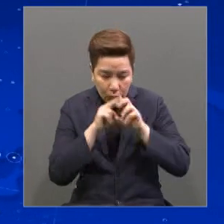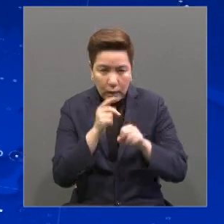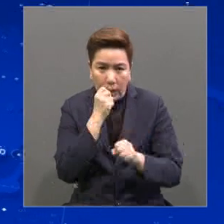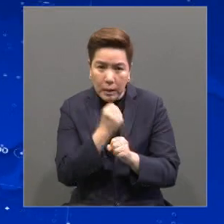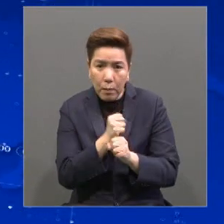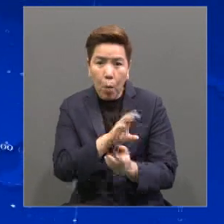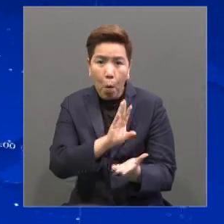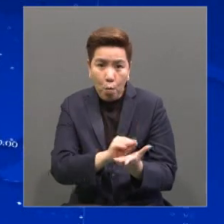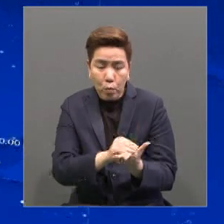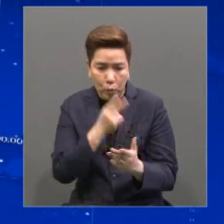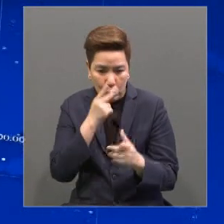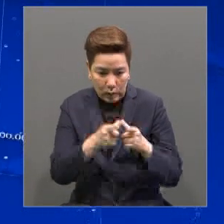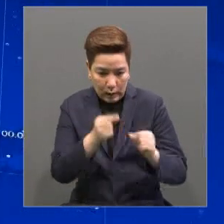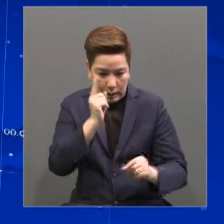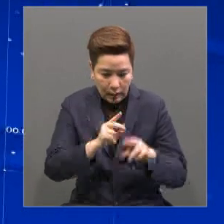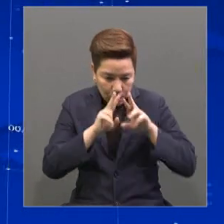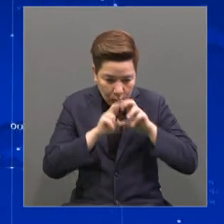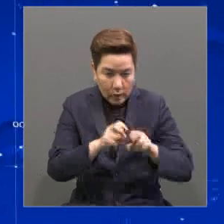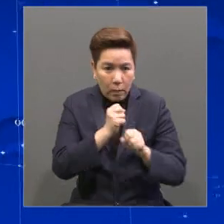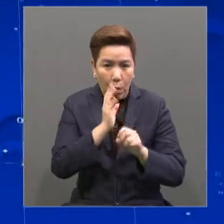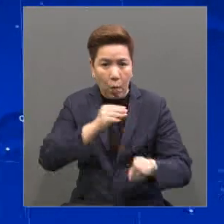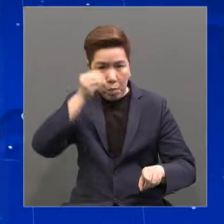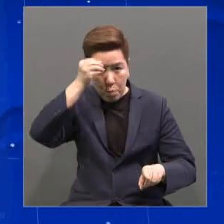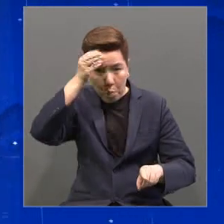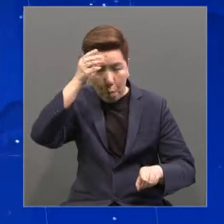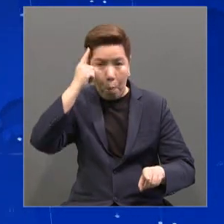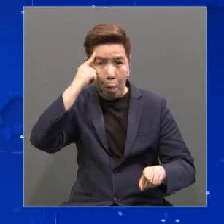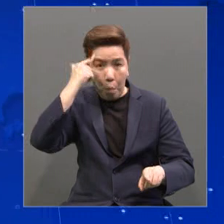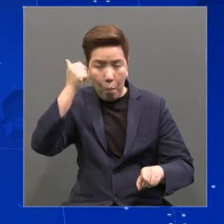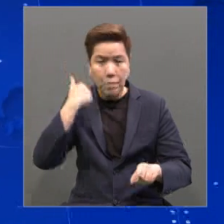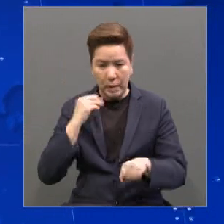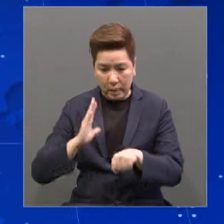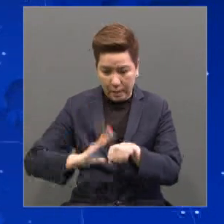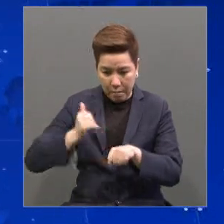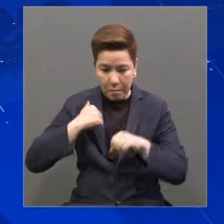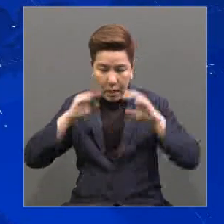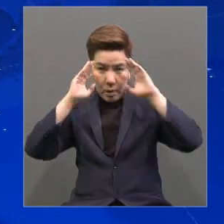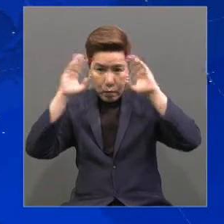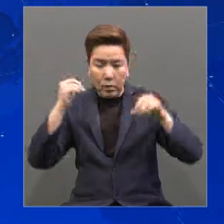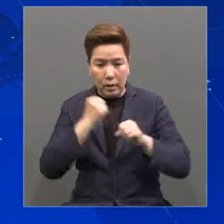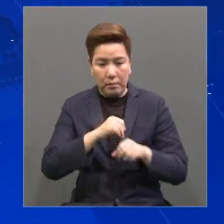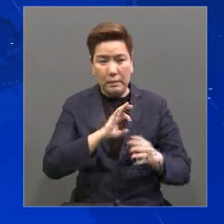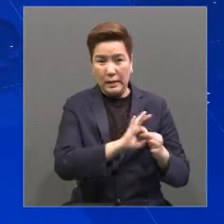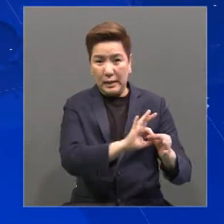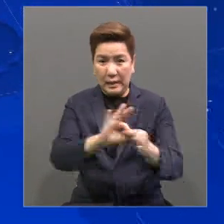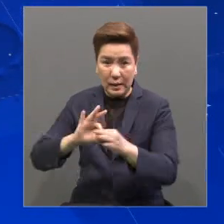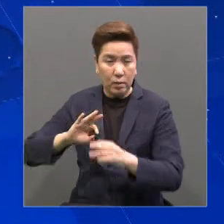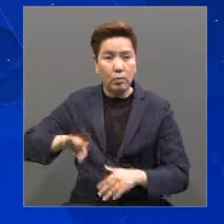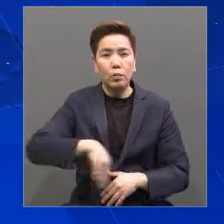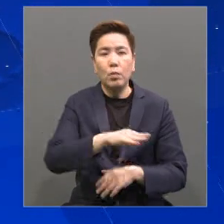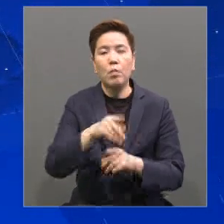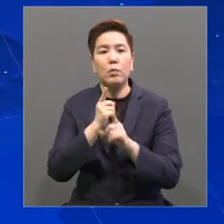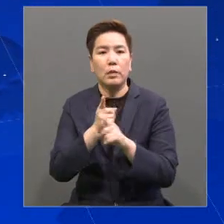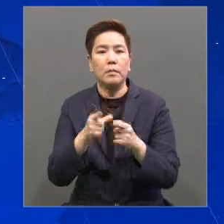ข้อมูลข้อเท็จจริงจากผู้ที่มีความรู้ความสามารถมีทักษะและประสบการณ์จากหน่วยงานที่เกี่ยวข้องตาม